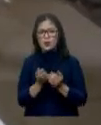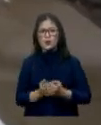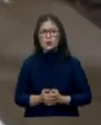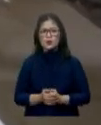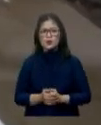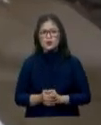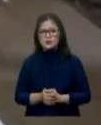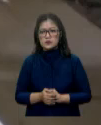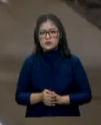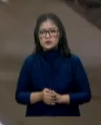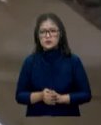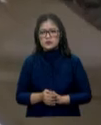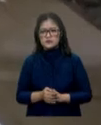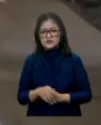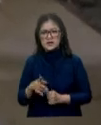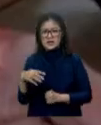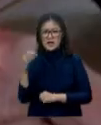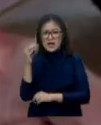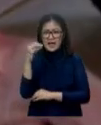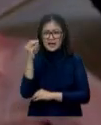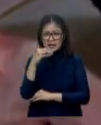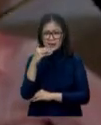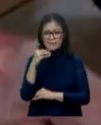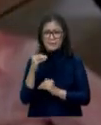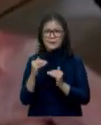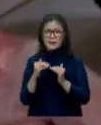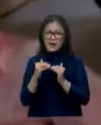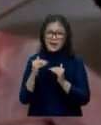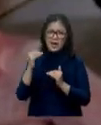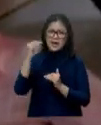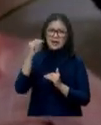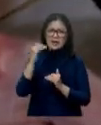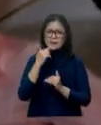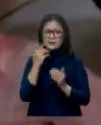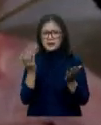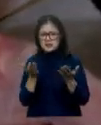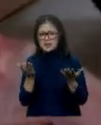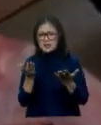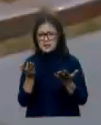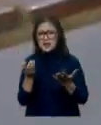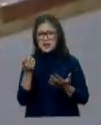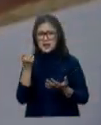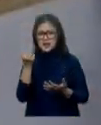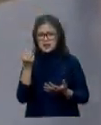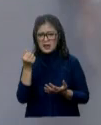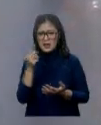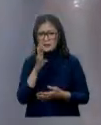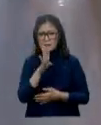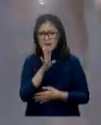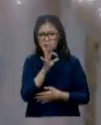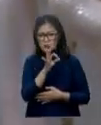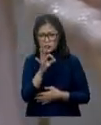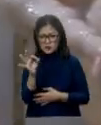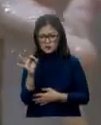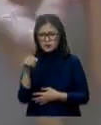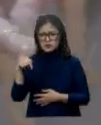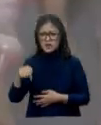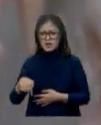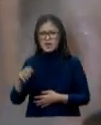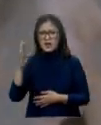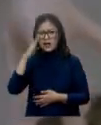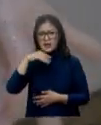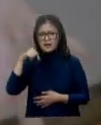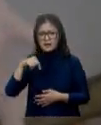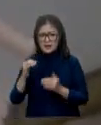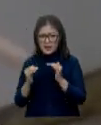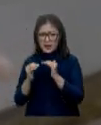harga daging seperti ayam ini juga mengalami kenaikan dari harga awal yang ditaksir mencapai Rp40.000 dan per hari ini juga mengalami kenaikan